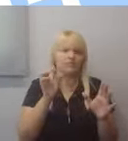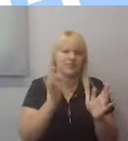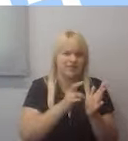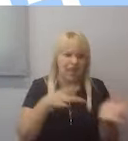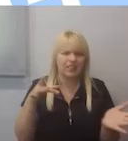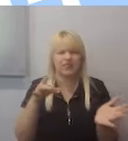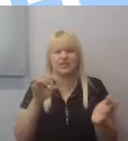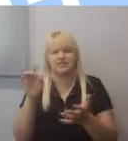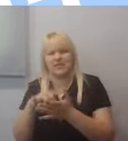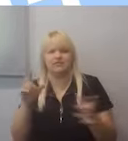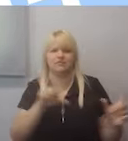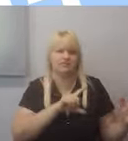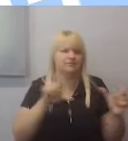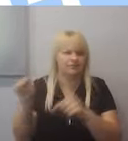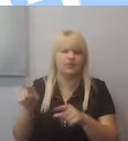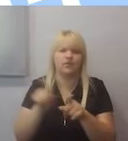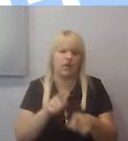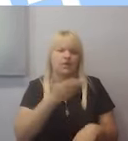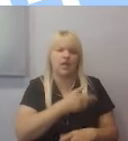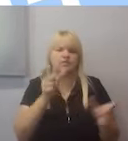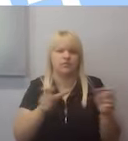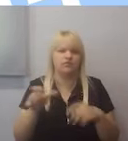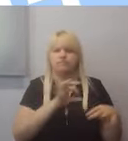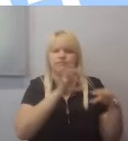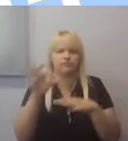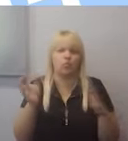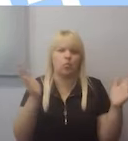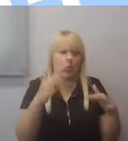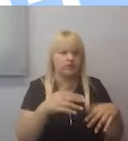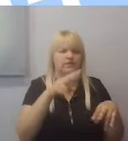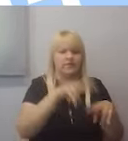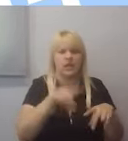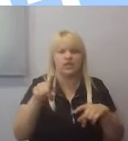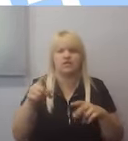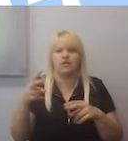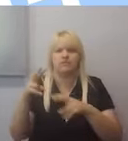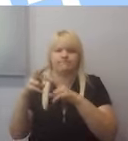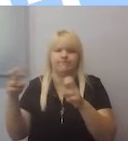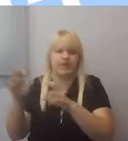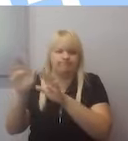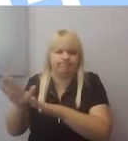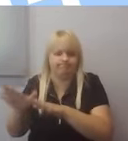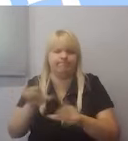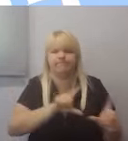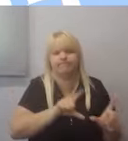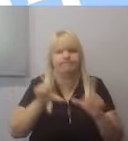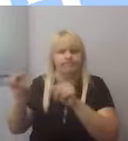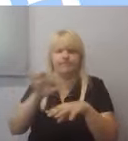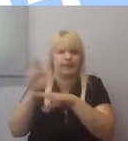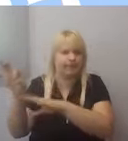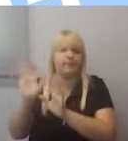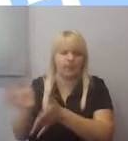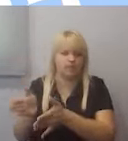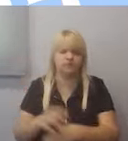iedzīvotāju pārvietošana notiks no pulcēšanās vietām uz izmitināšanas vietām tad jau principā